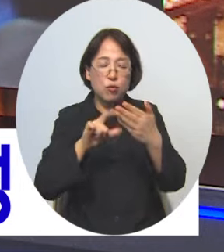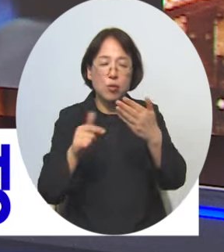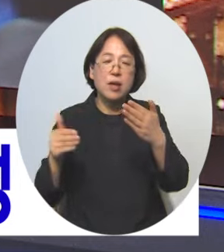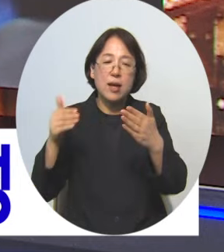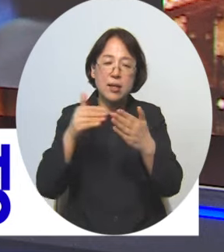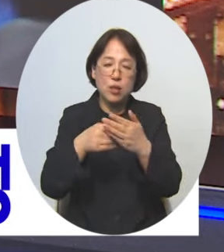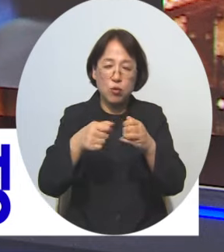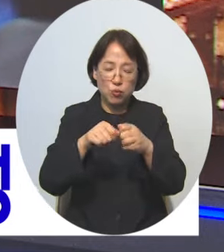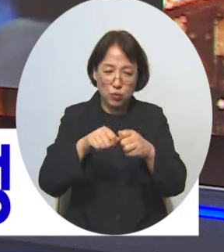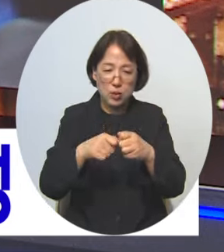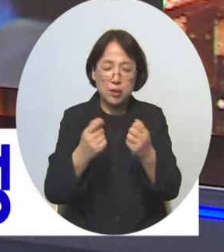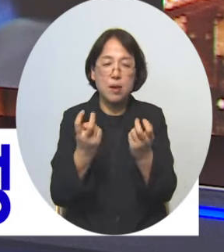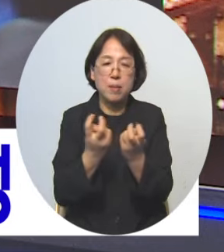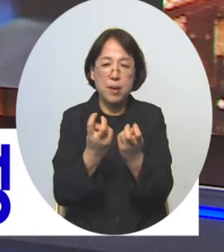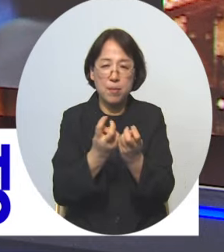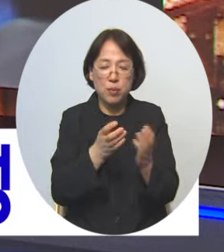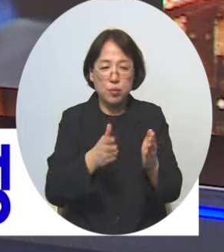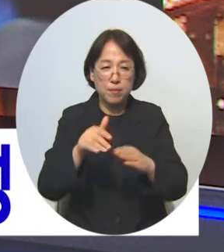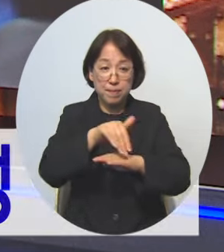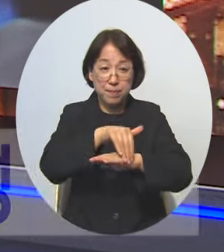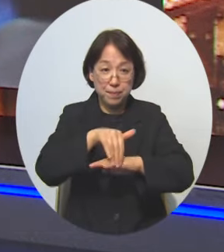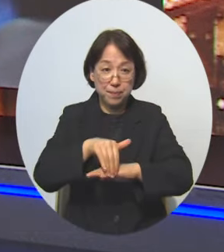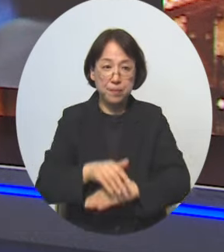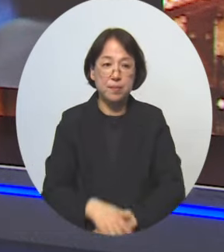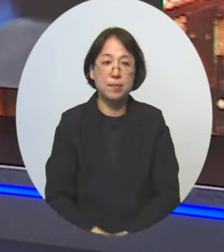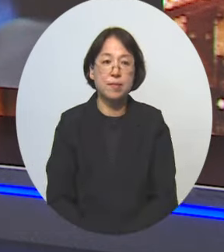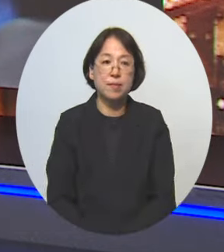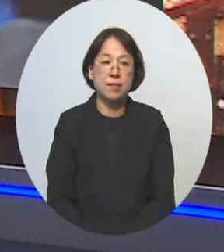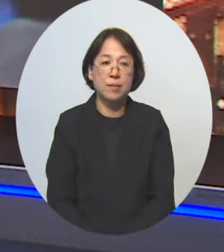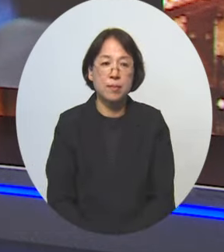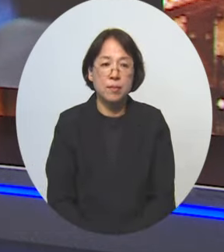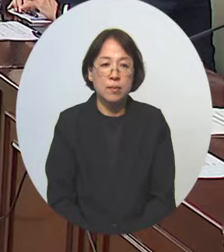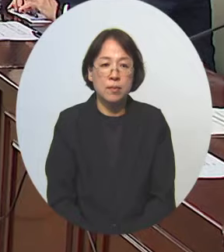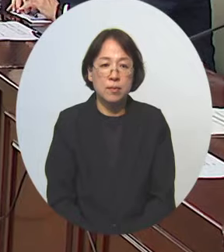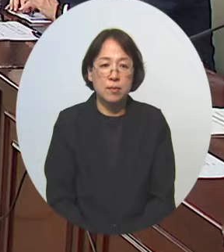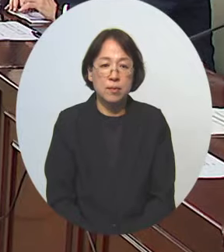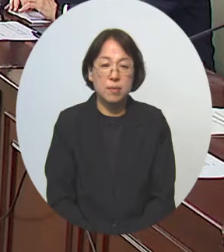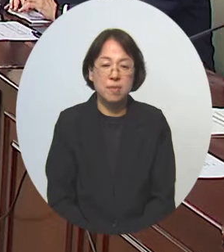방안을 마련한다는 방침입니다. 박지성 기자입니다.